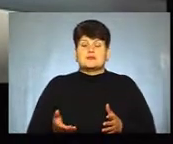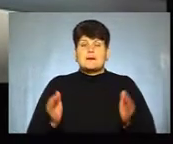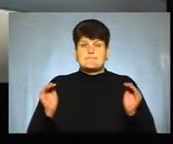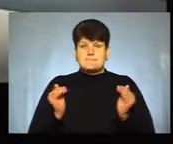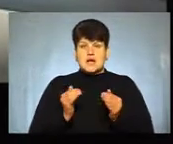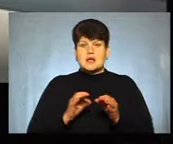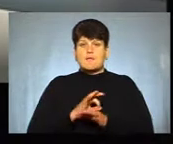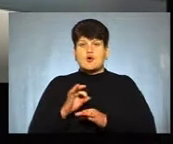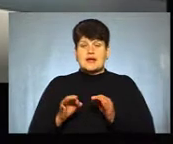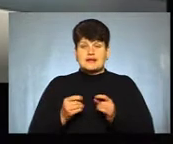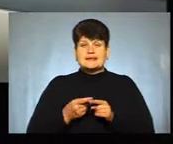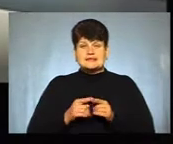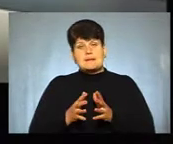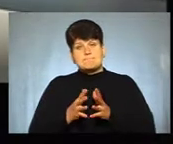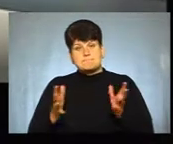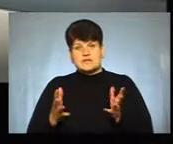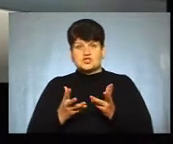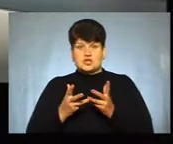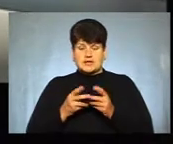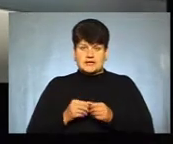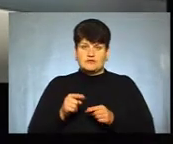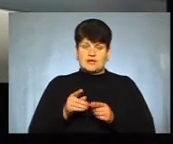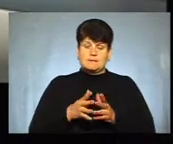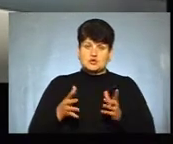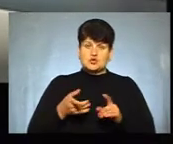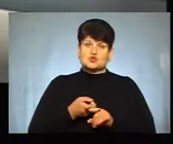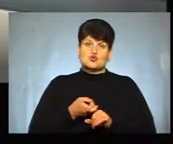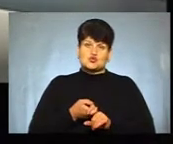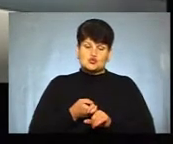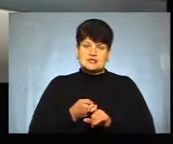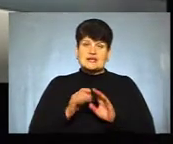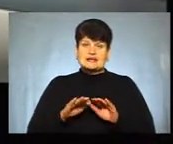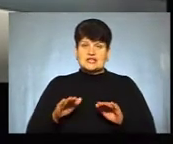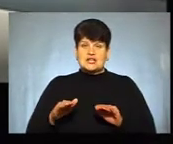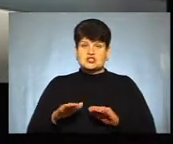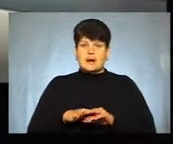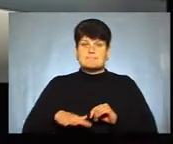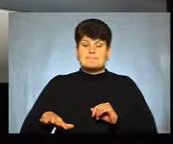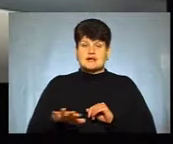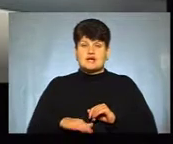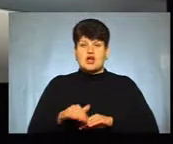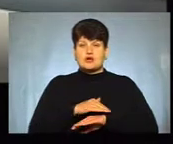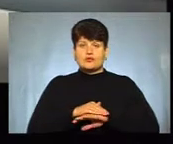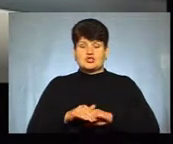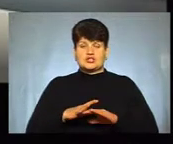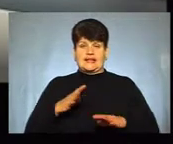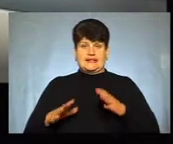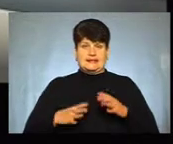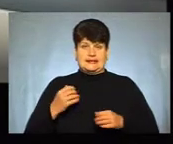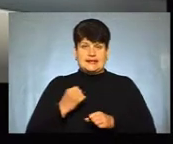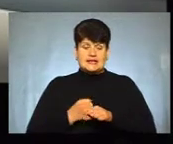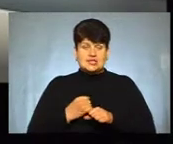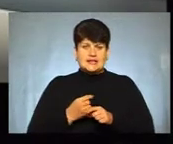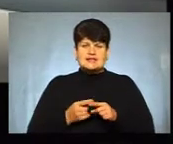проекти – це більша кількість. Звісно, вона стосується саме дитячих майданчиків і вуличних тренажерів. Тобто це величезна